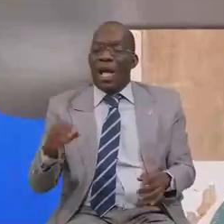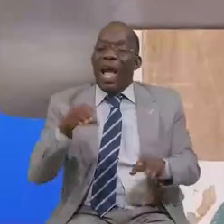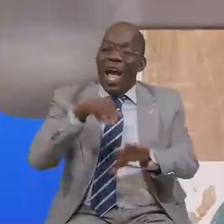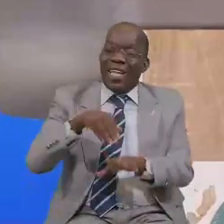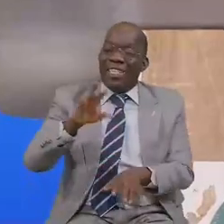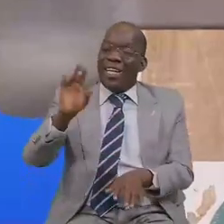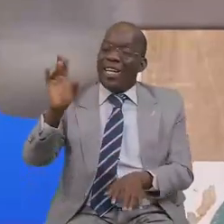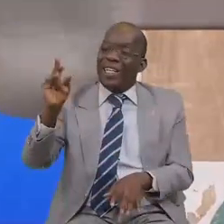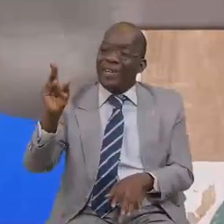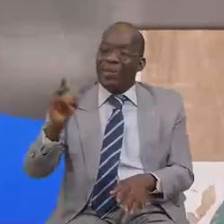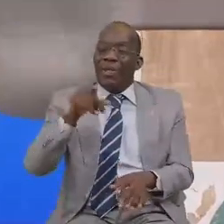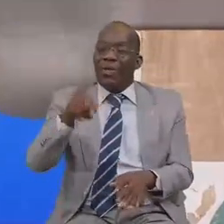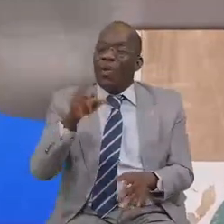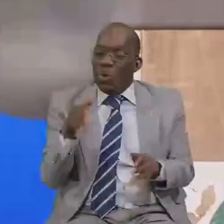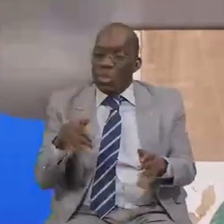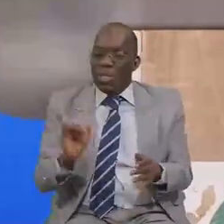toujours les mêmes jouets.